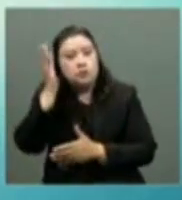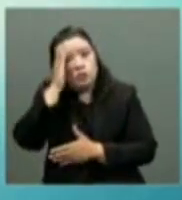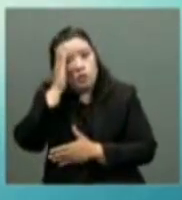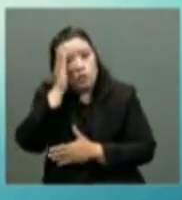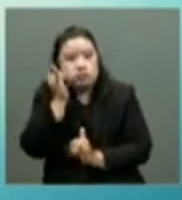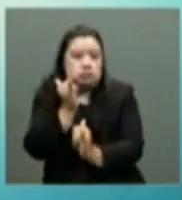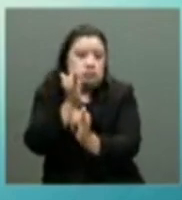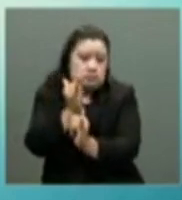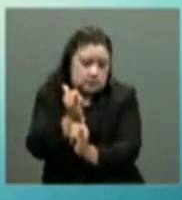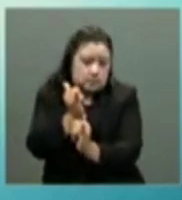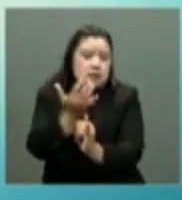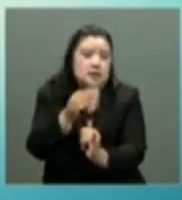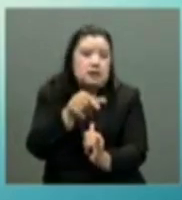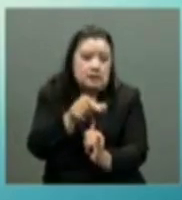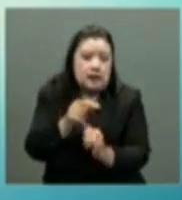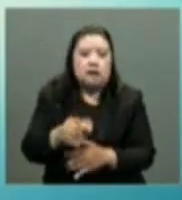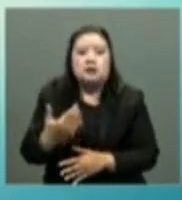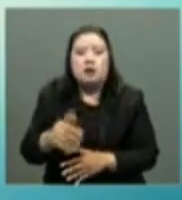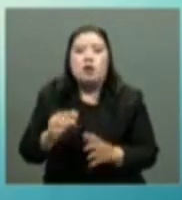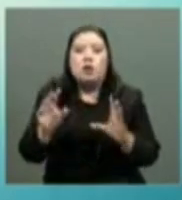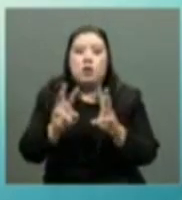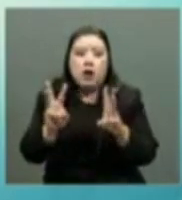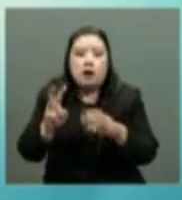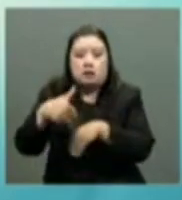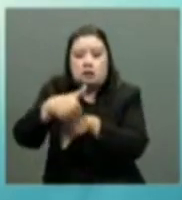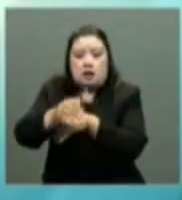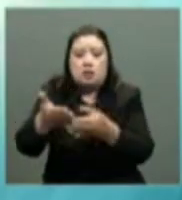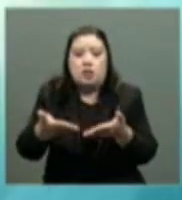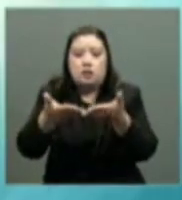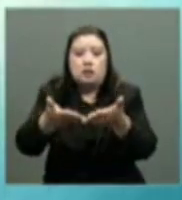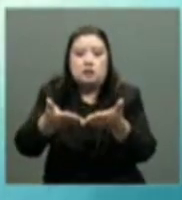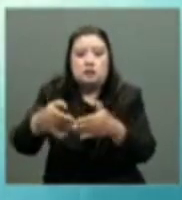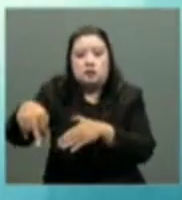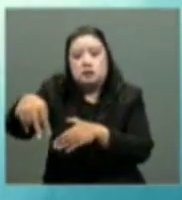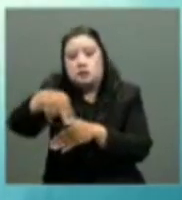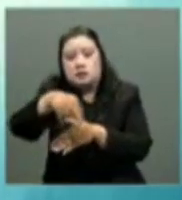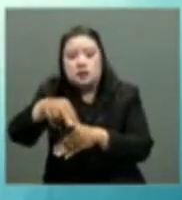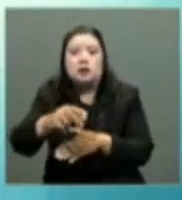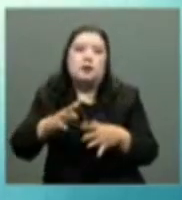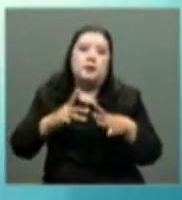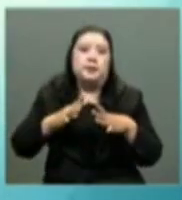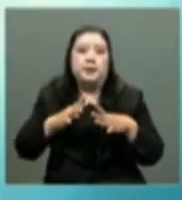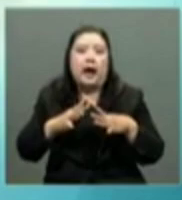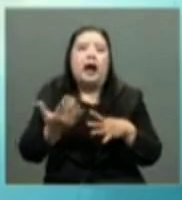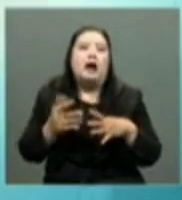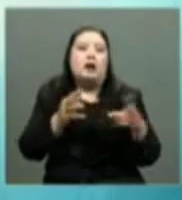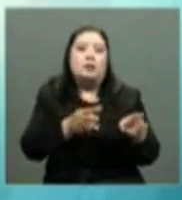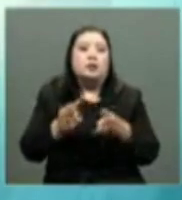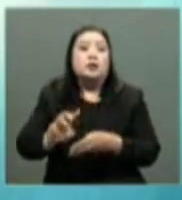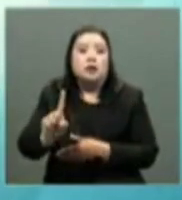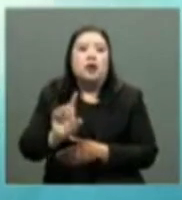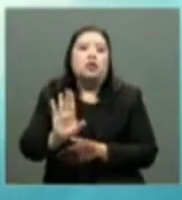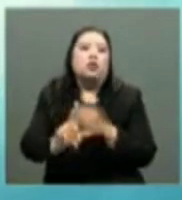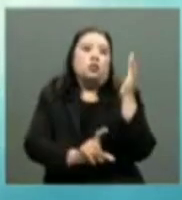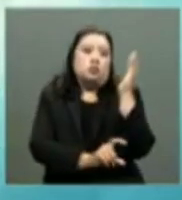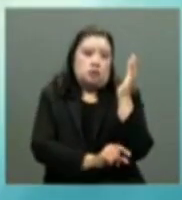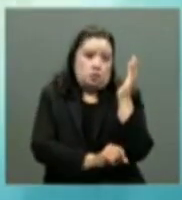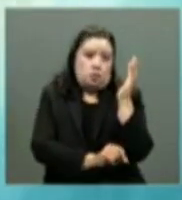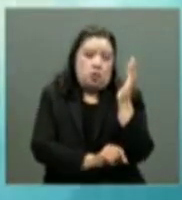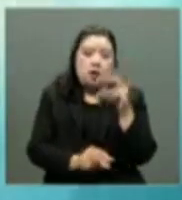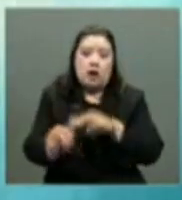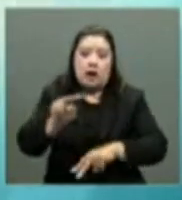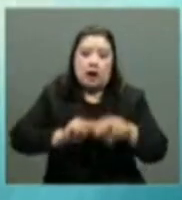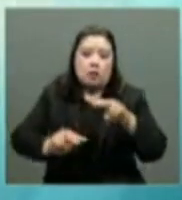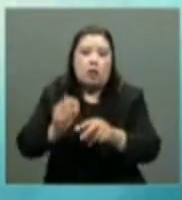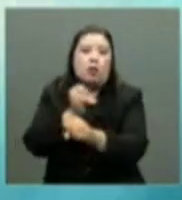ผู้พักก็สามารถที่จะออกมาเดินอยู่บนดาดฟ้าเรือได้อันนี้ก็เป็นวิธีการของเขาในการดูแลคนแรงงานต่